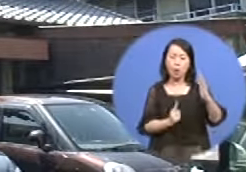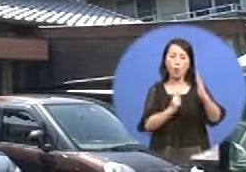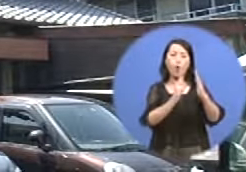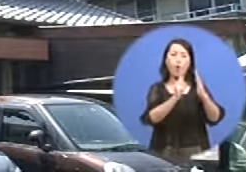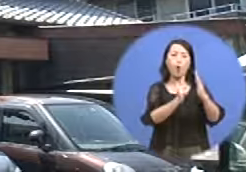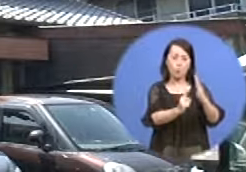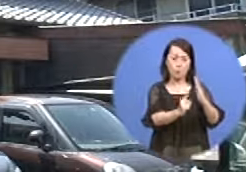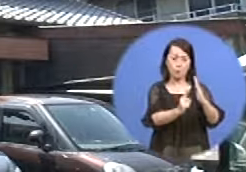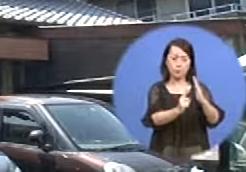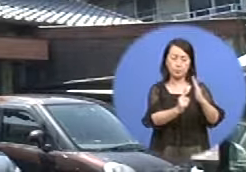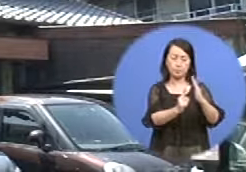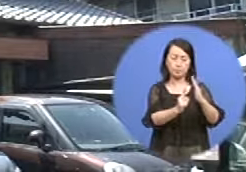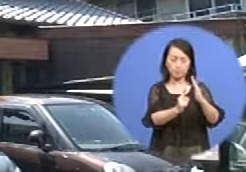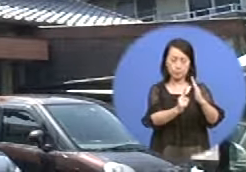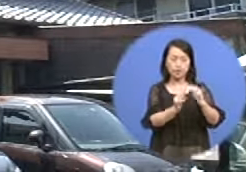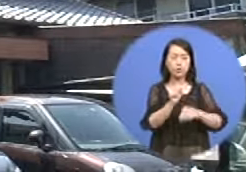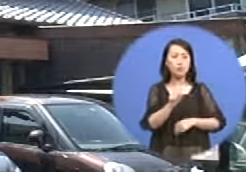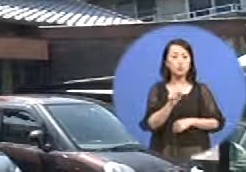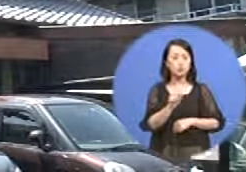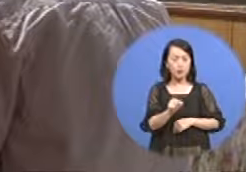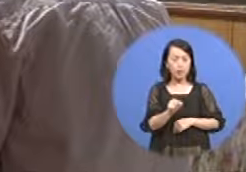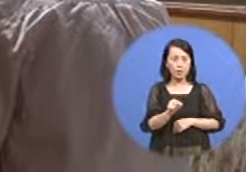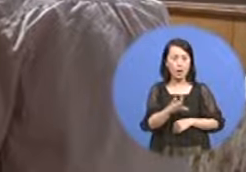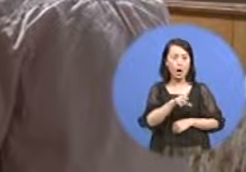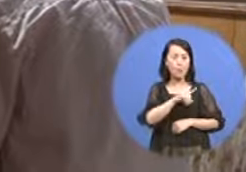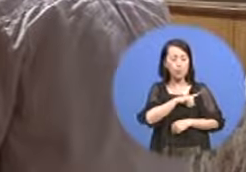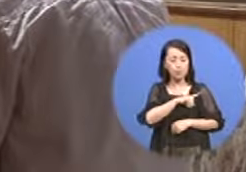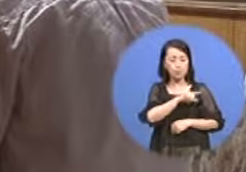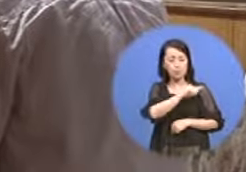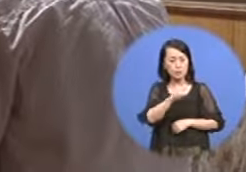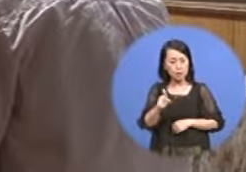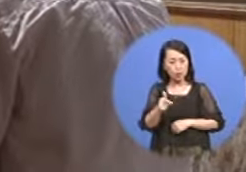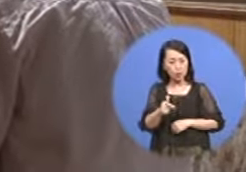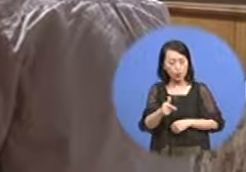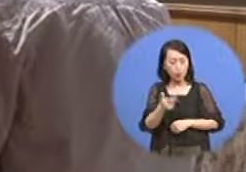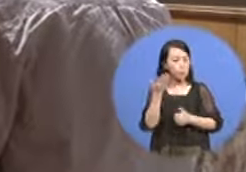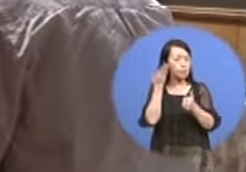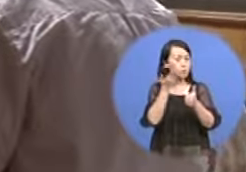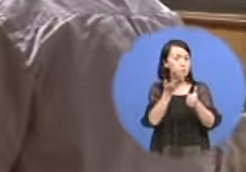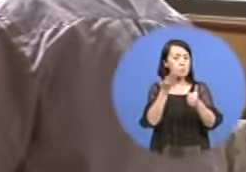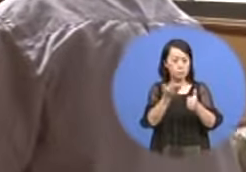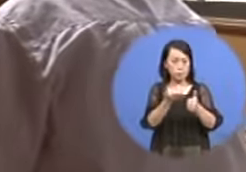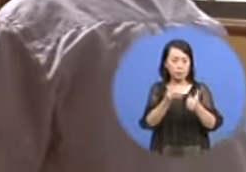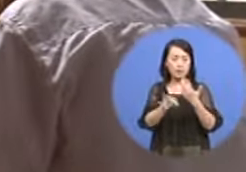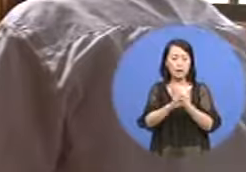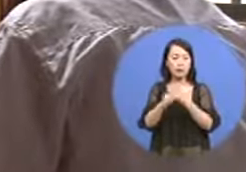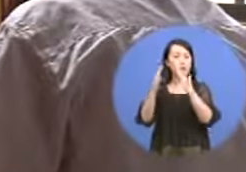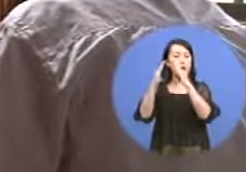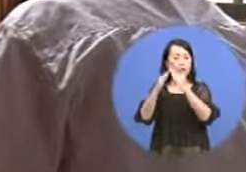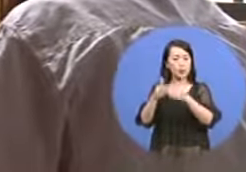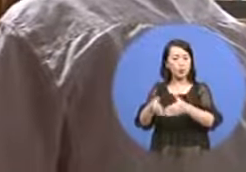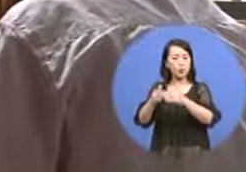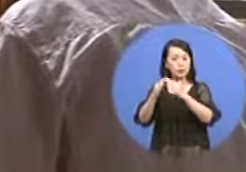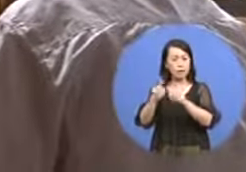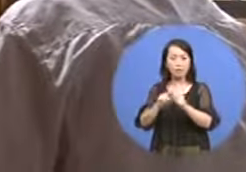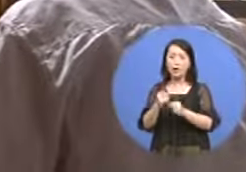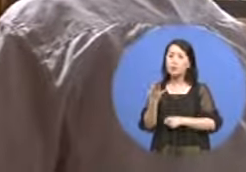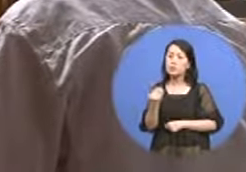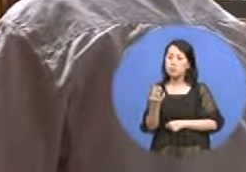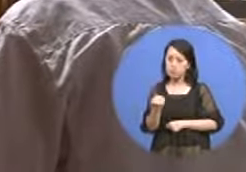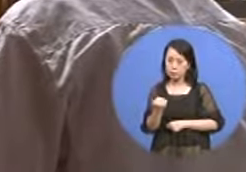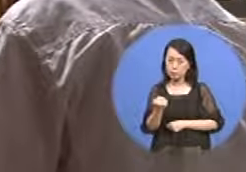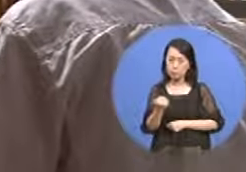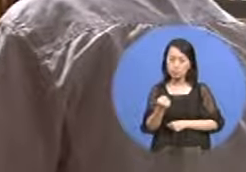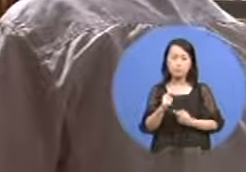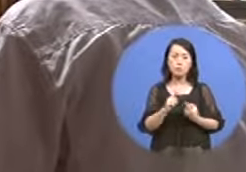くことになります。そこでですね、まずヒアリングといって建物が何年に建築されたのかとか、あ